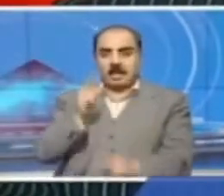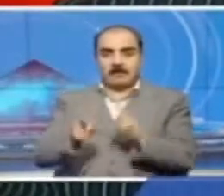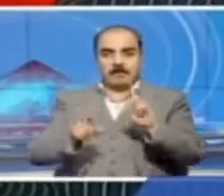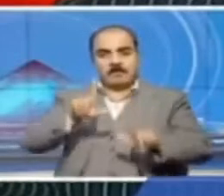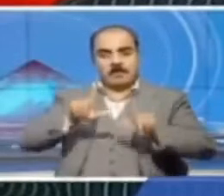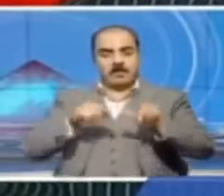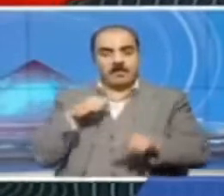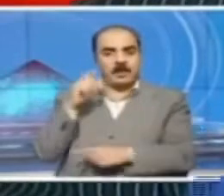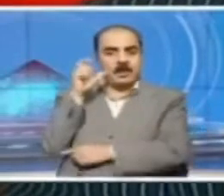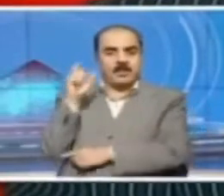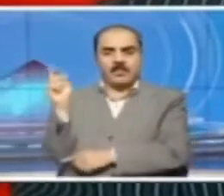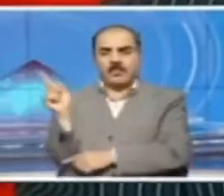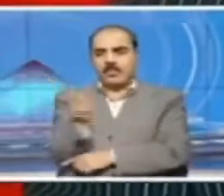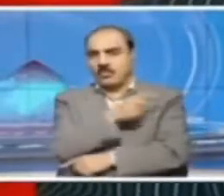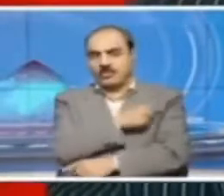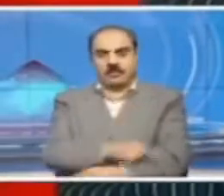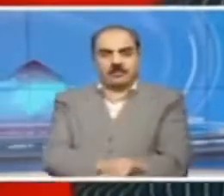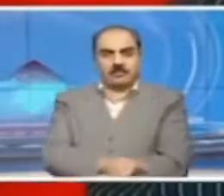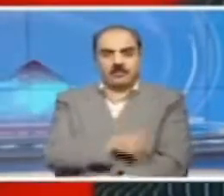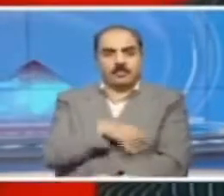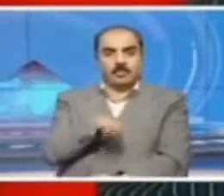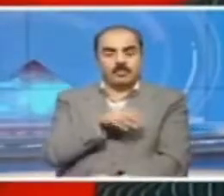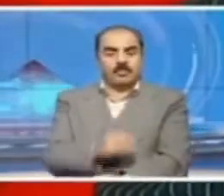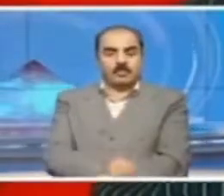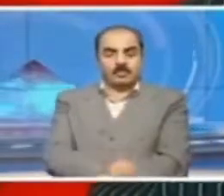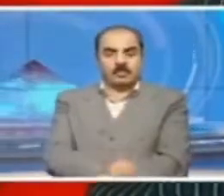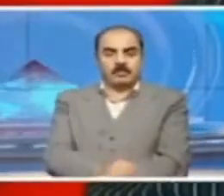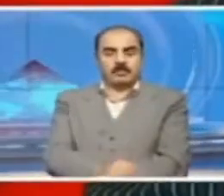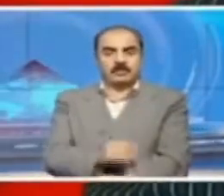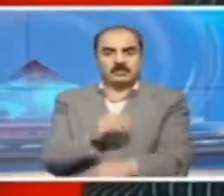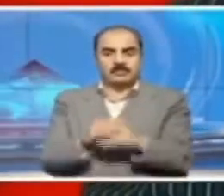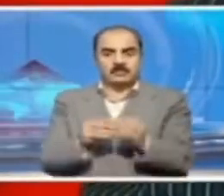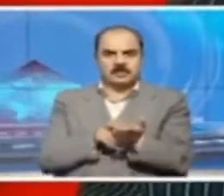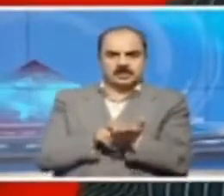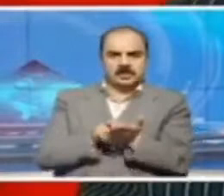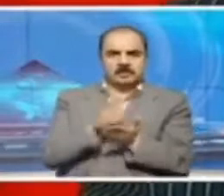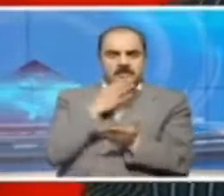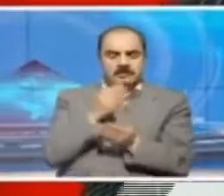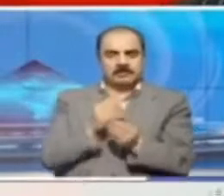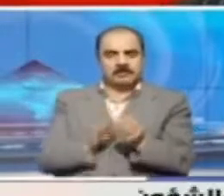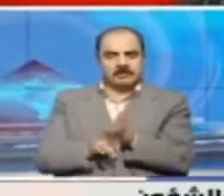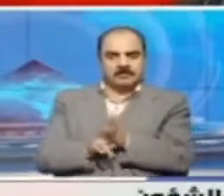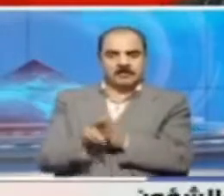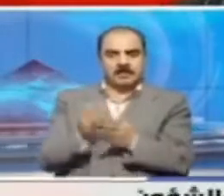وزارة الأوقاف أن يكون وسيلة وذريعة